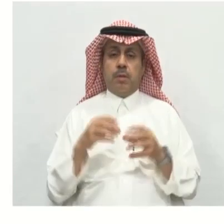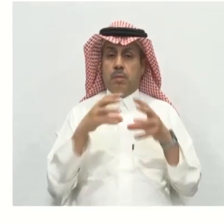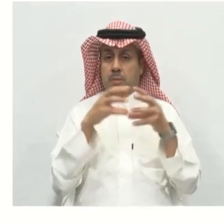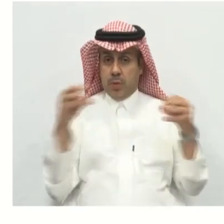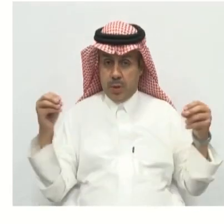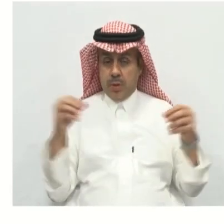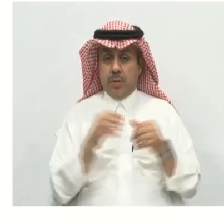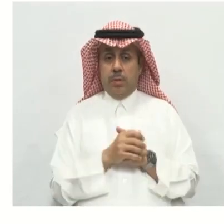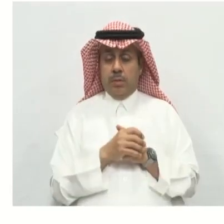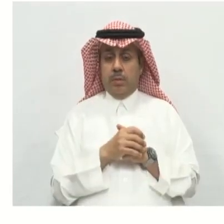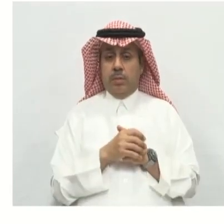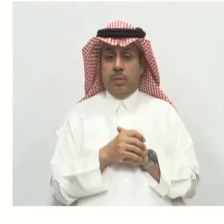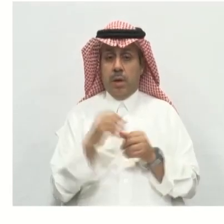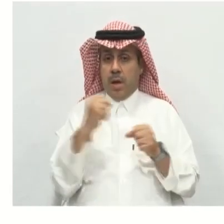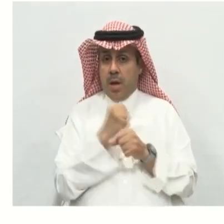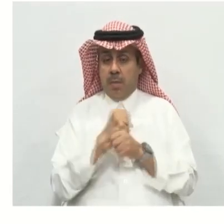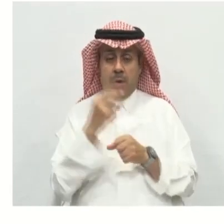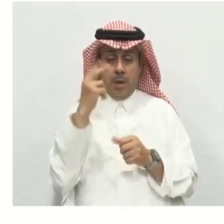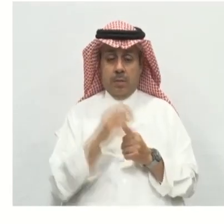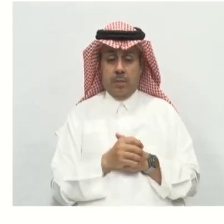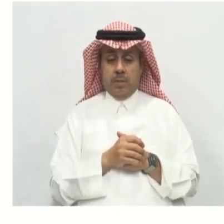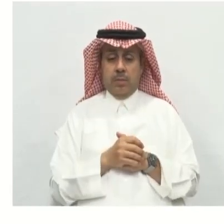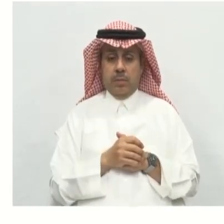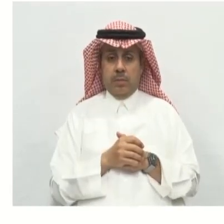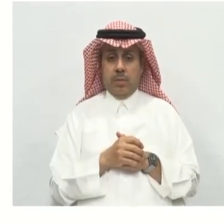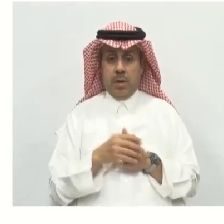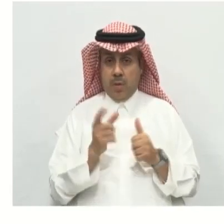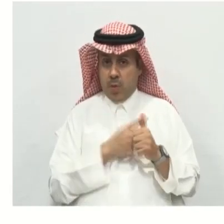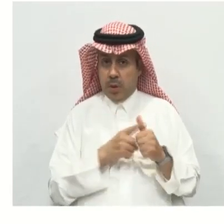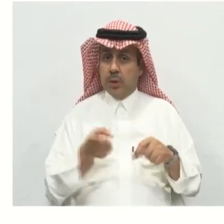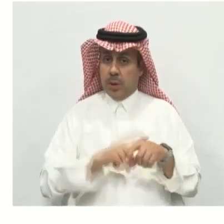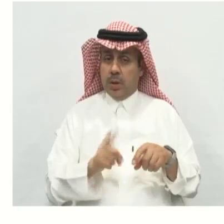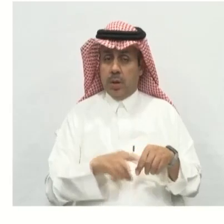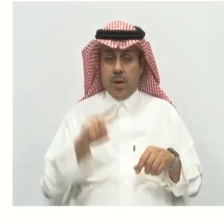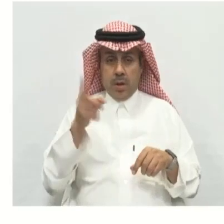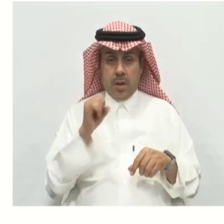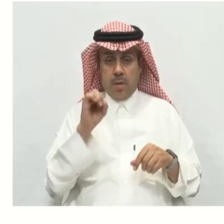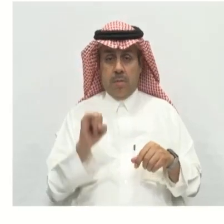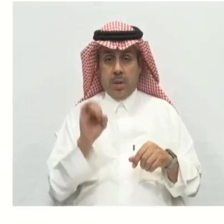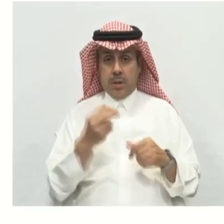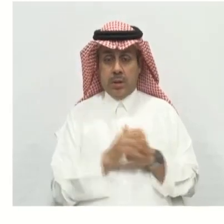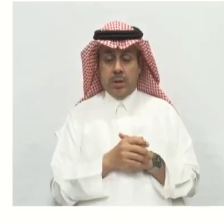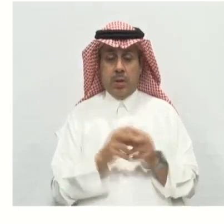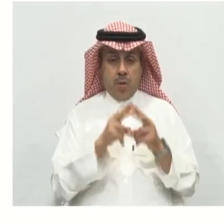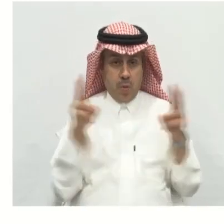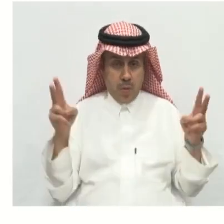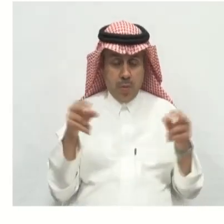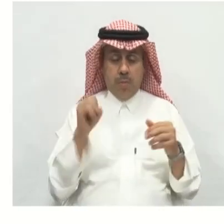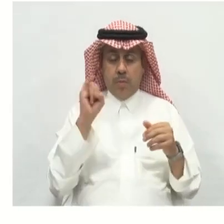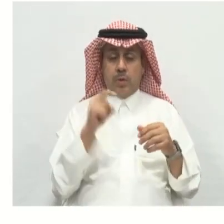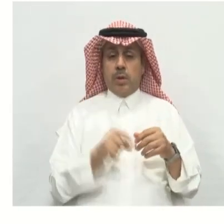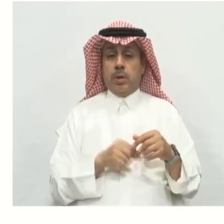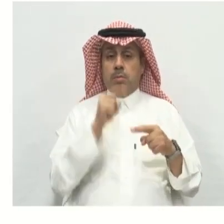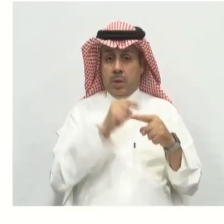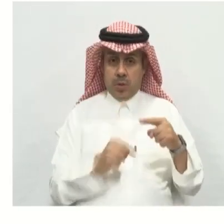بناء على عاملين اولا تكرار الرمز في المستند بقياس عدد مرات ظهوره في المستند مقسوما على